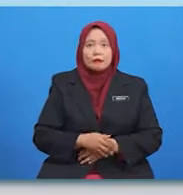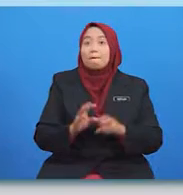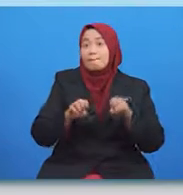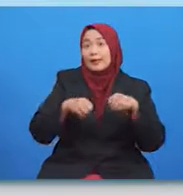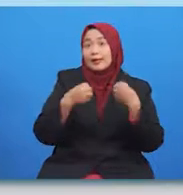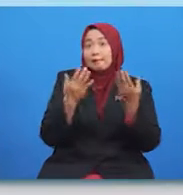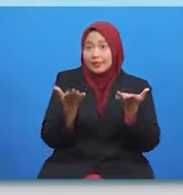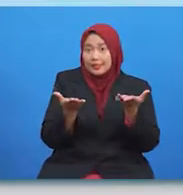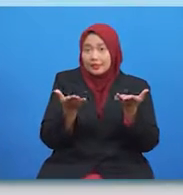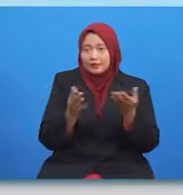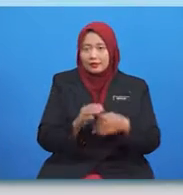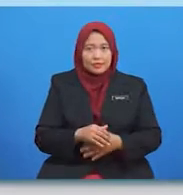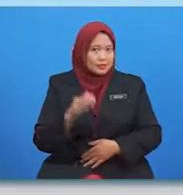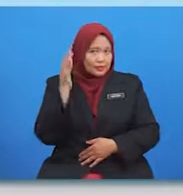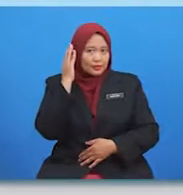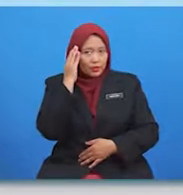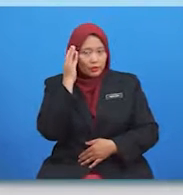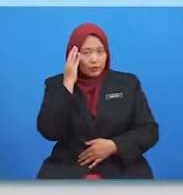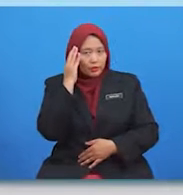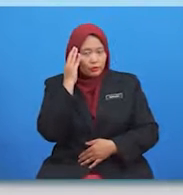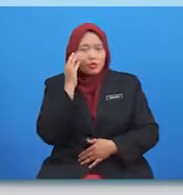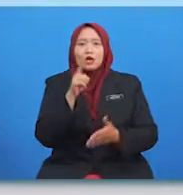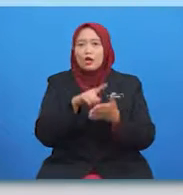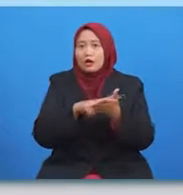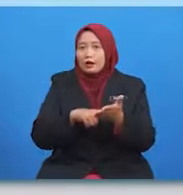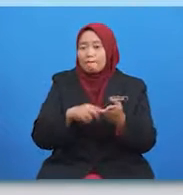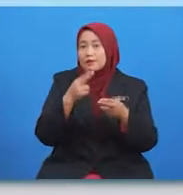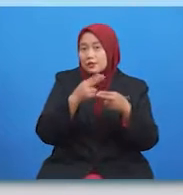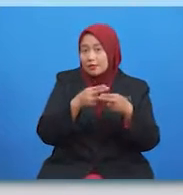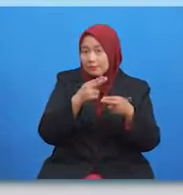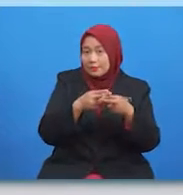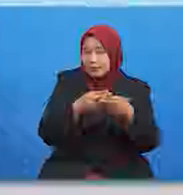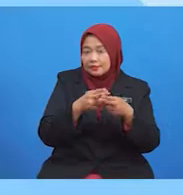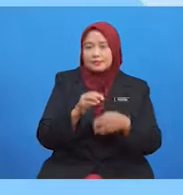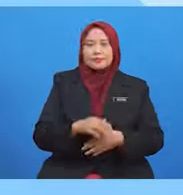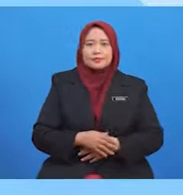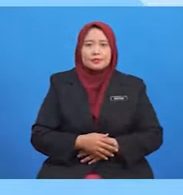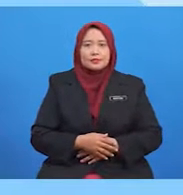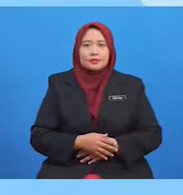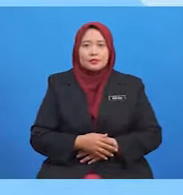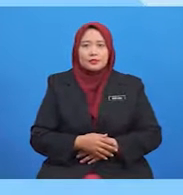Bagaimana? Dah tahu apa nama simbol tersebut?